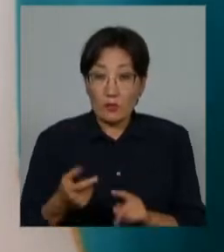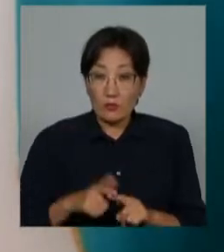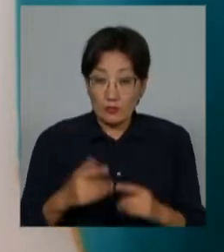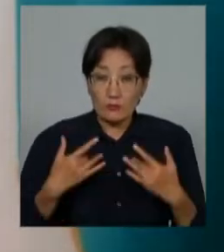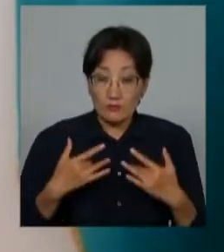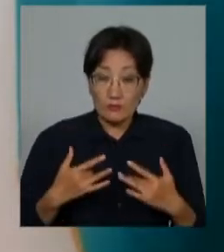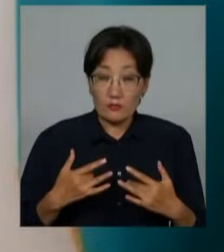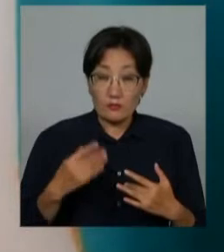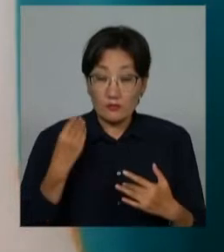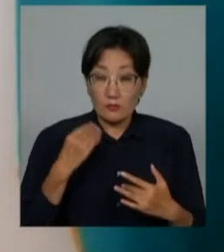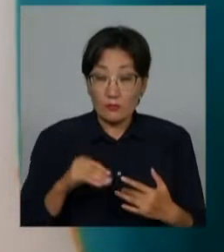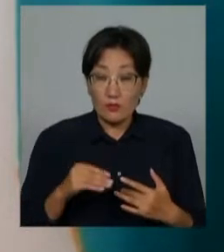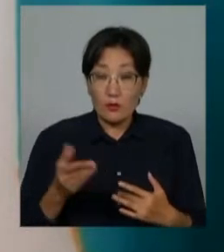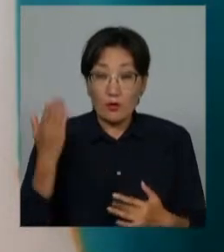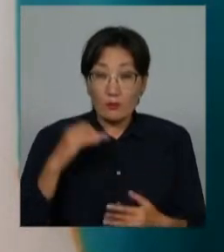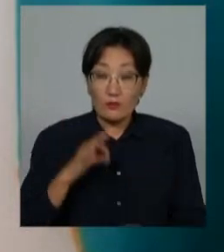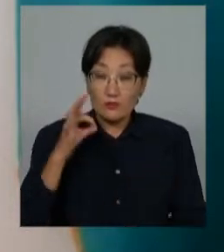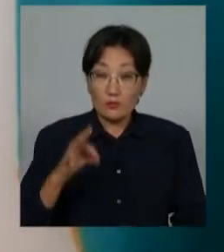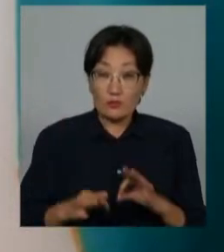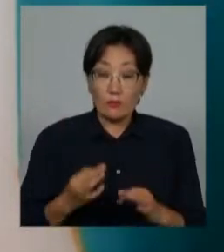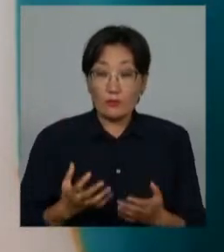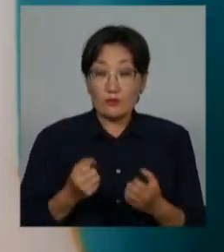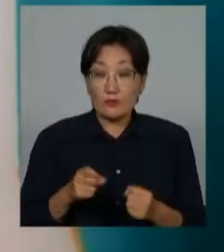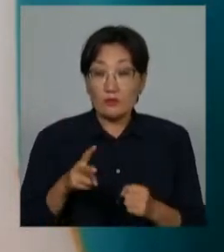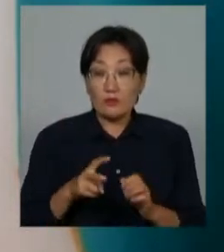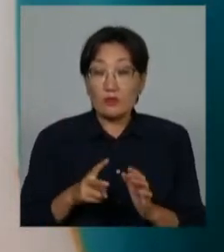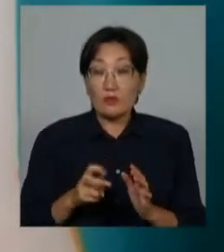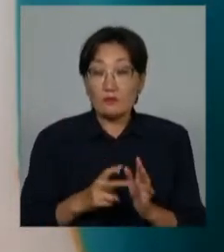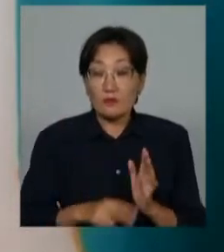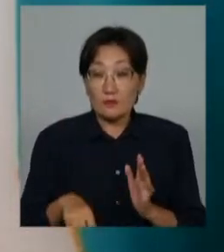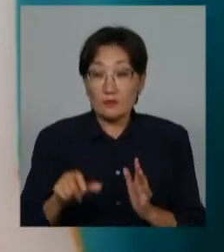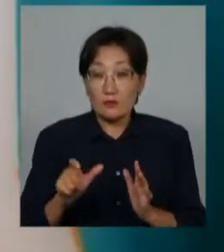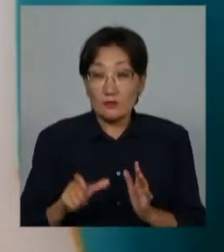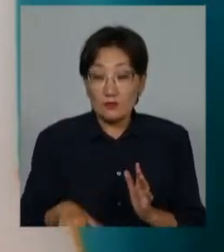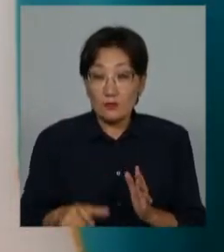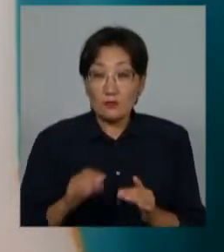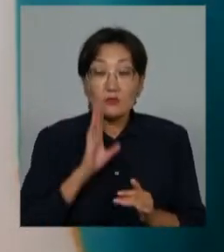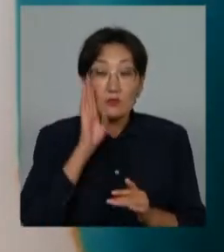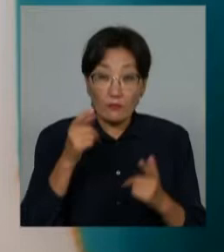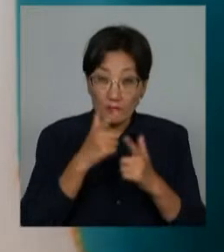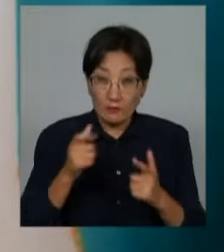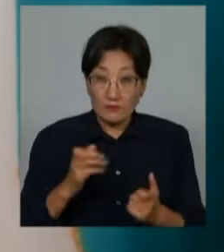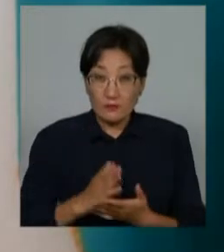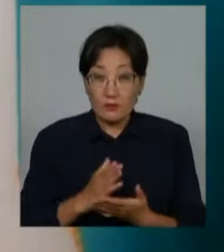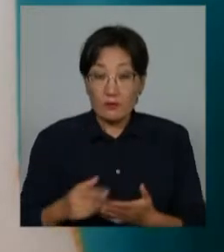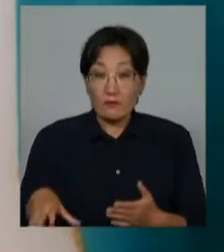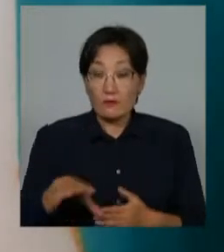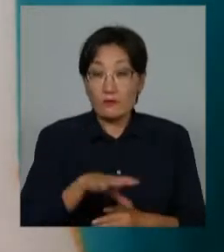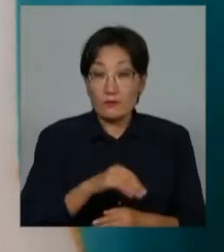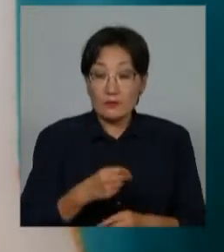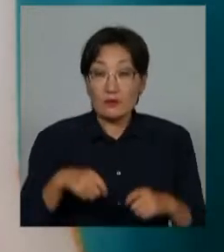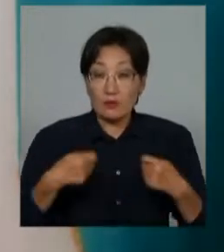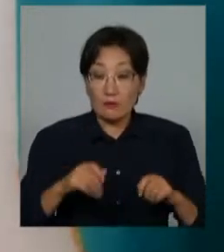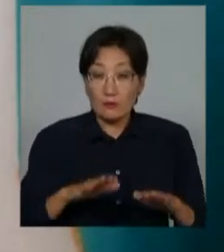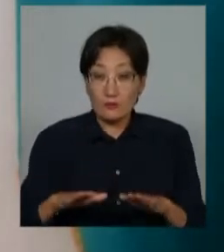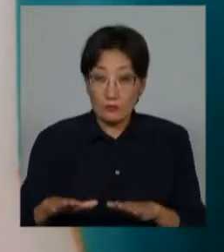востребована. За истекшие сутки уже получили 270 человек, и с утра у нас информация есть, и во всех торговых